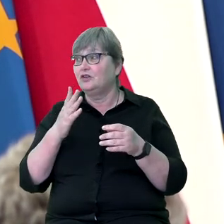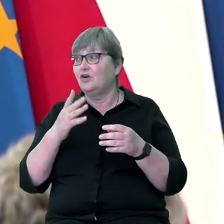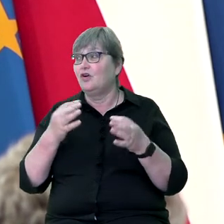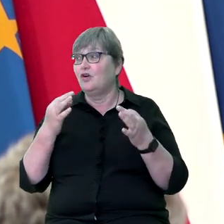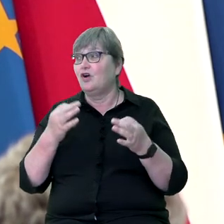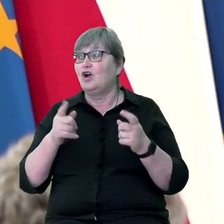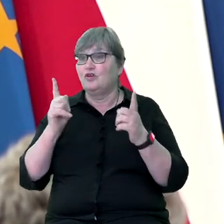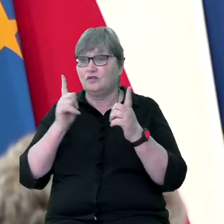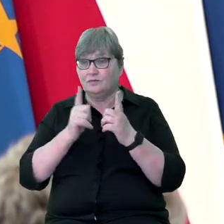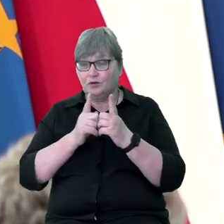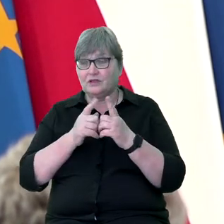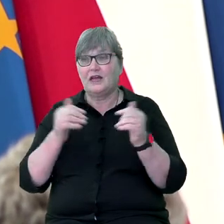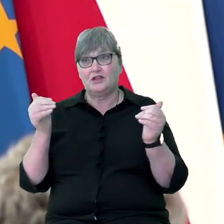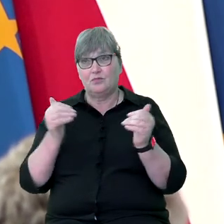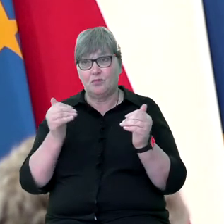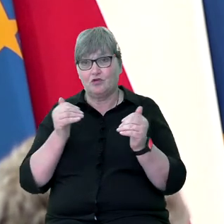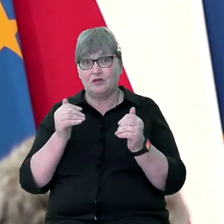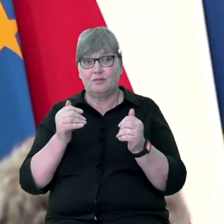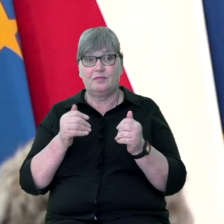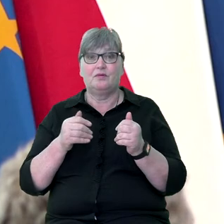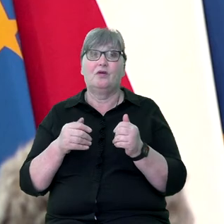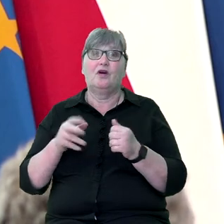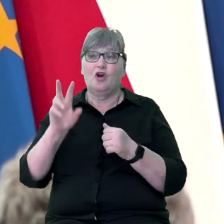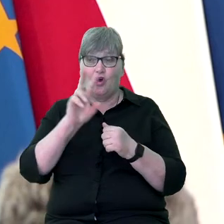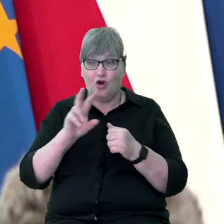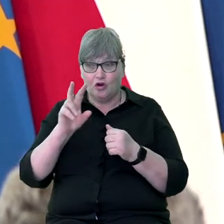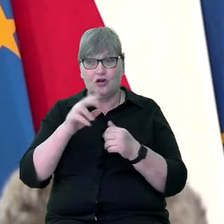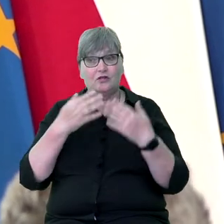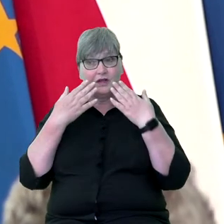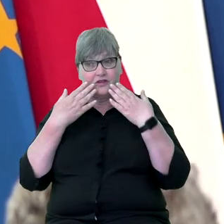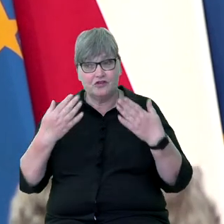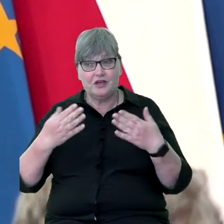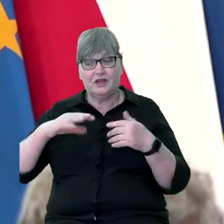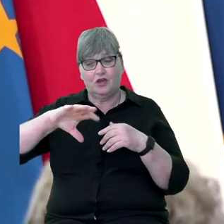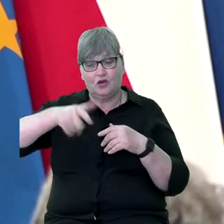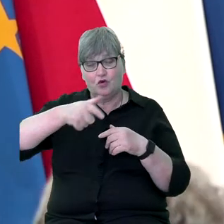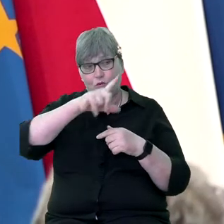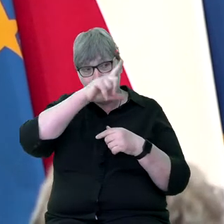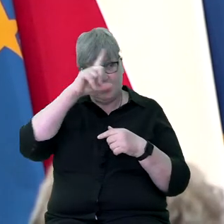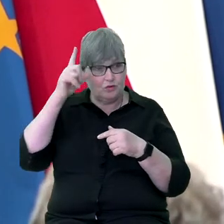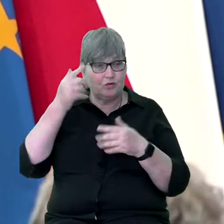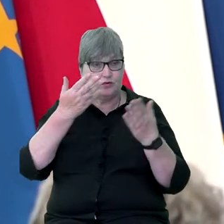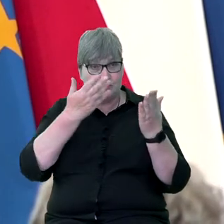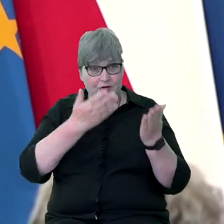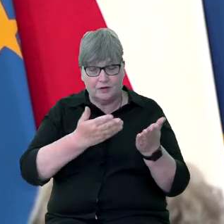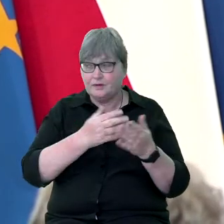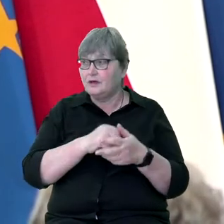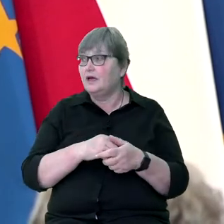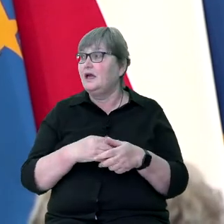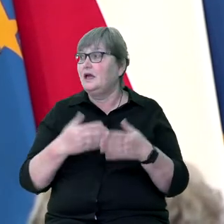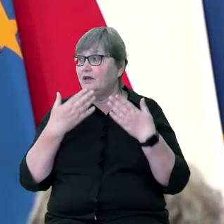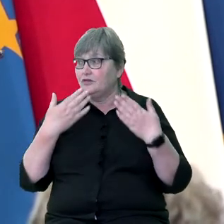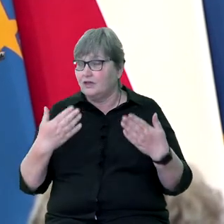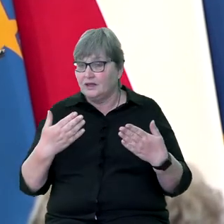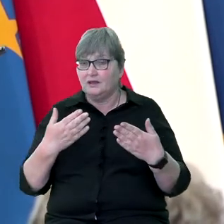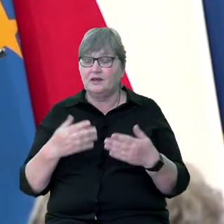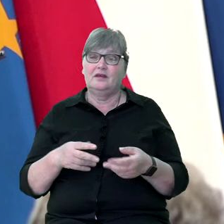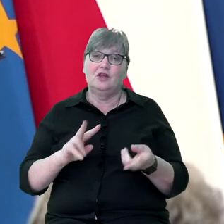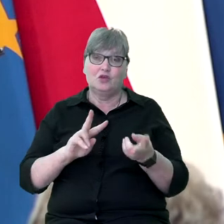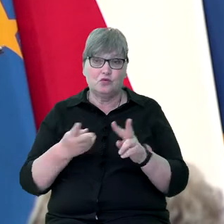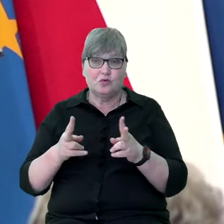żywo, było możliwe dzięki ekipie, która jest w końcu sali, dzięki również między innymi paniom